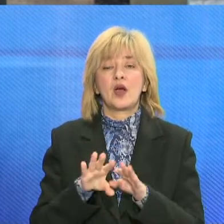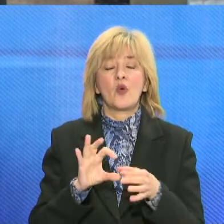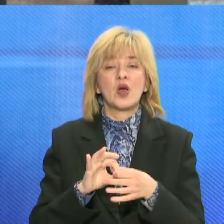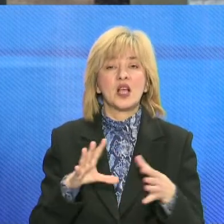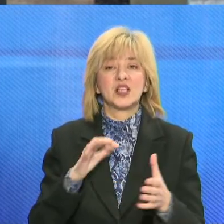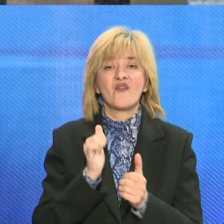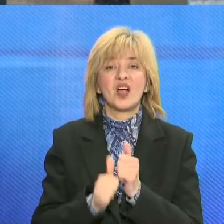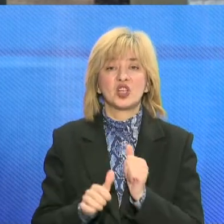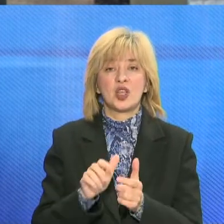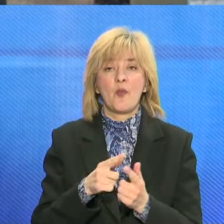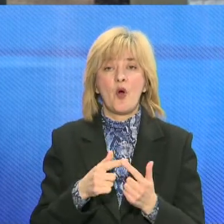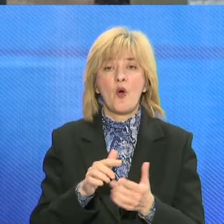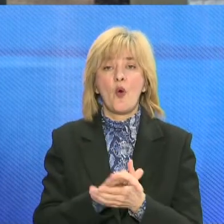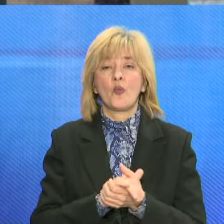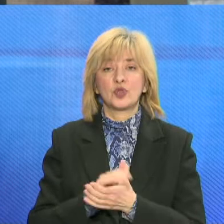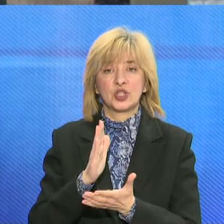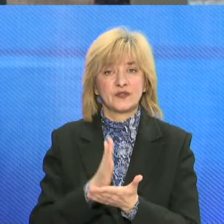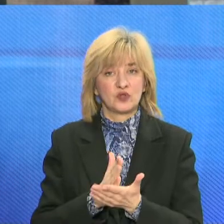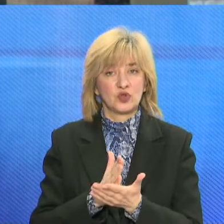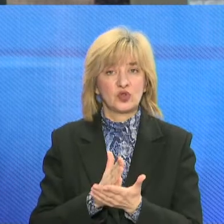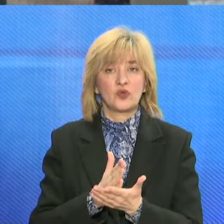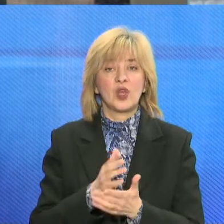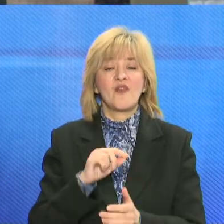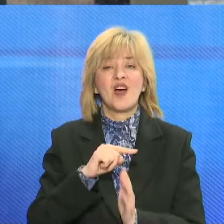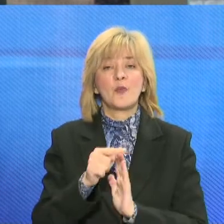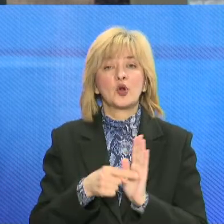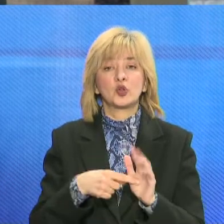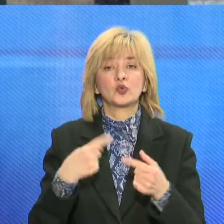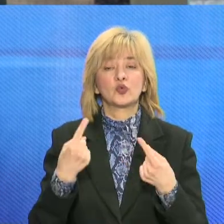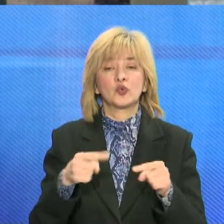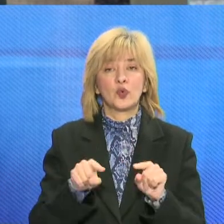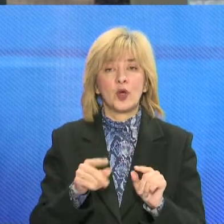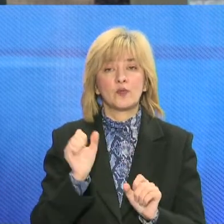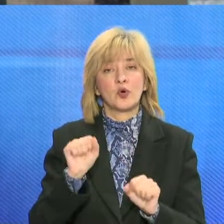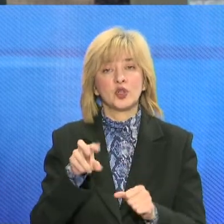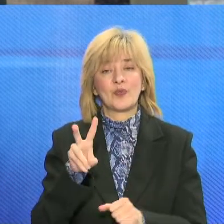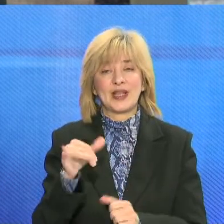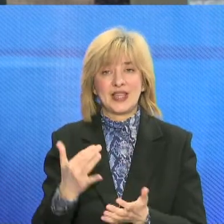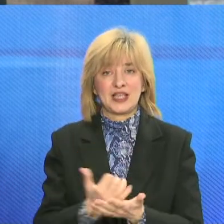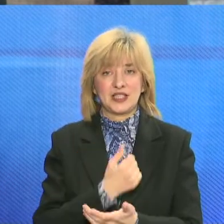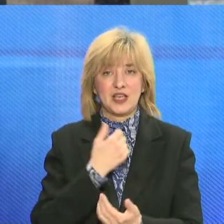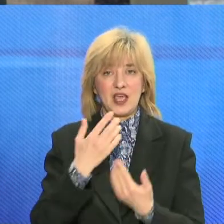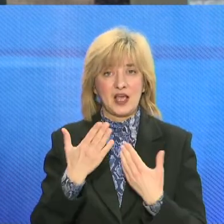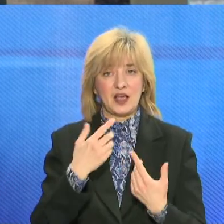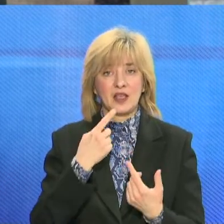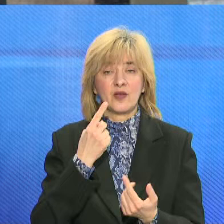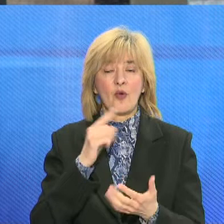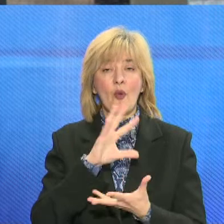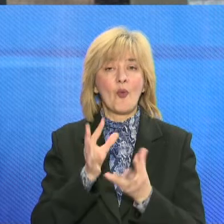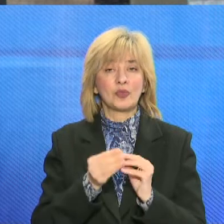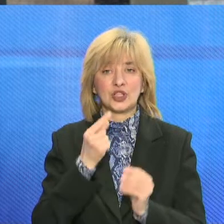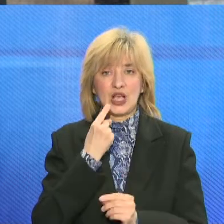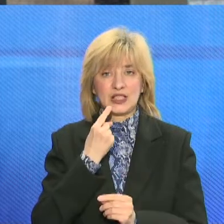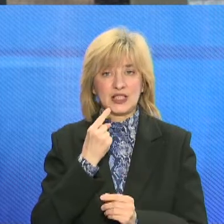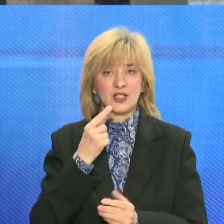существует. Вопрос в другом. Сможем ли мы найти общий язык с новым поколением? И я уверен, что обсуждение Конституции,